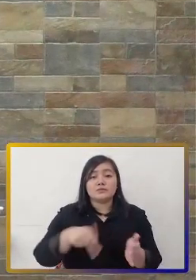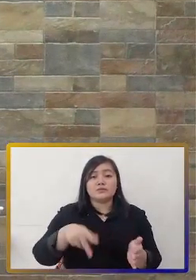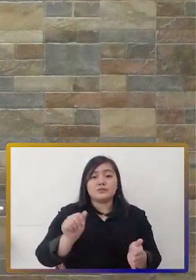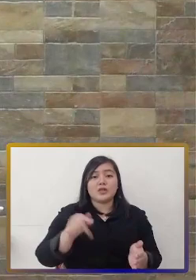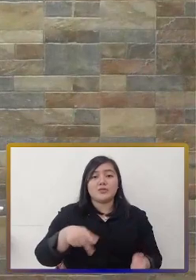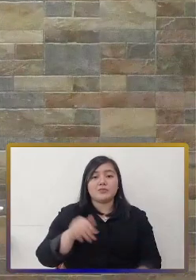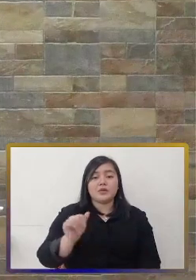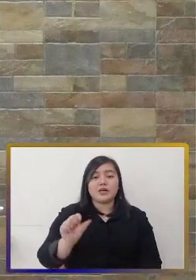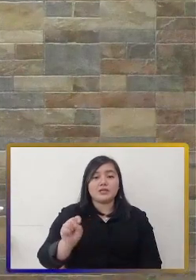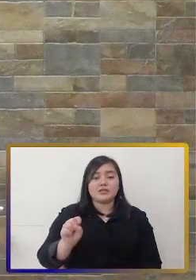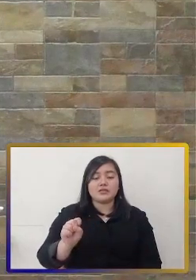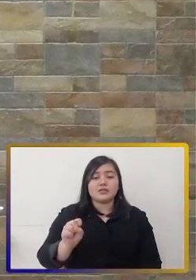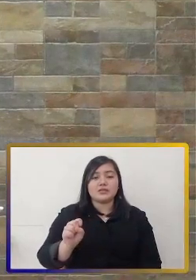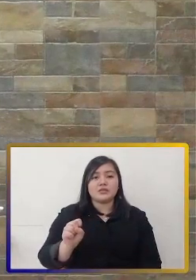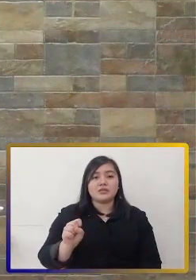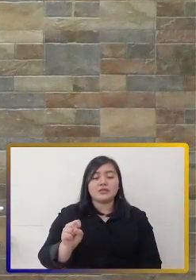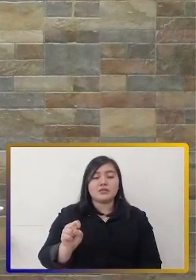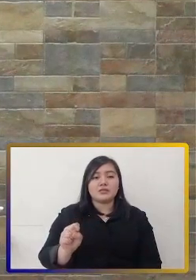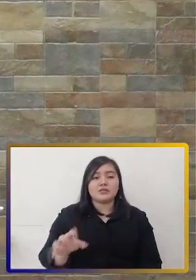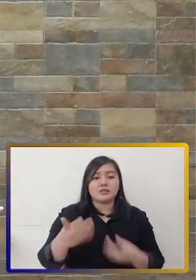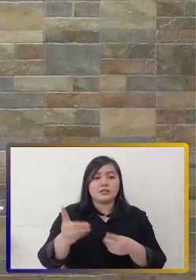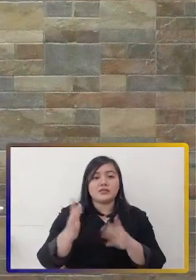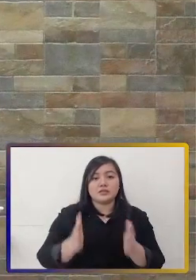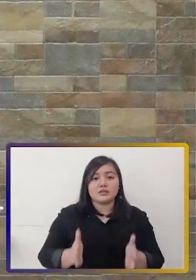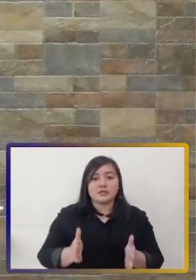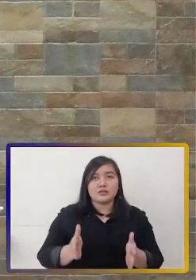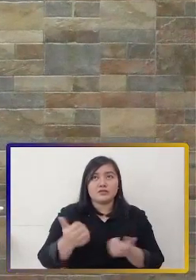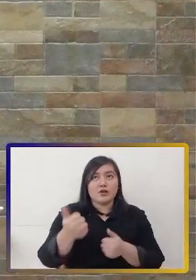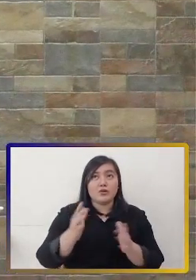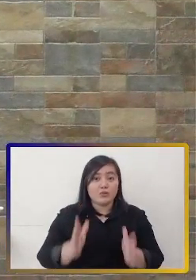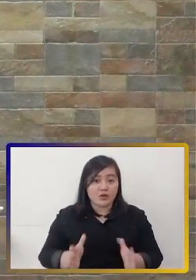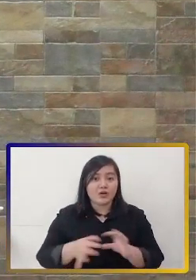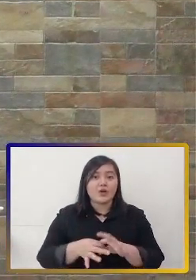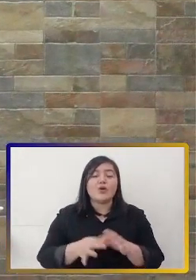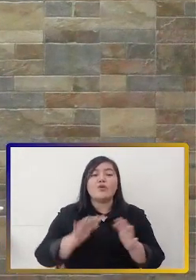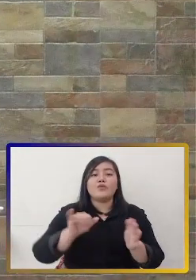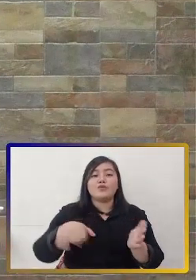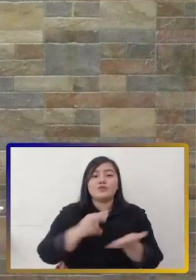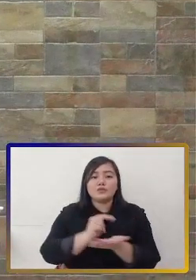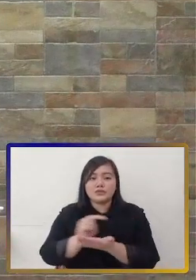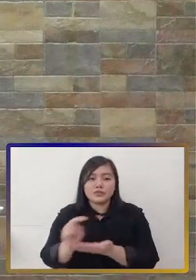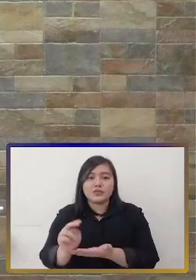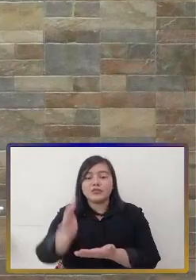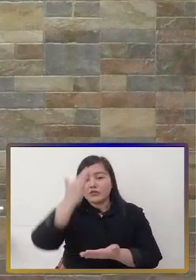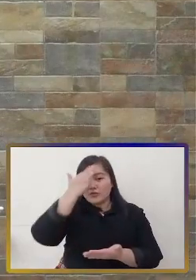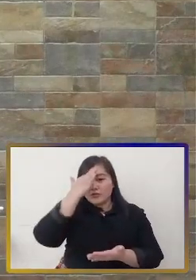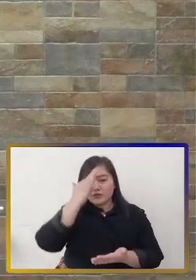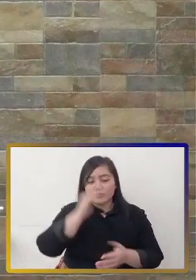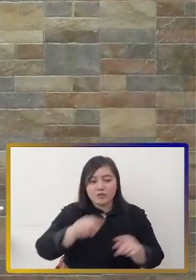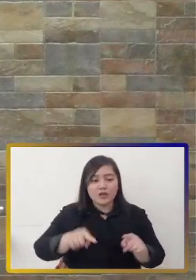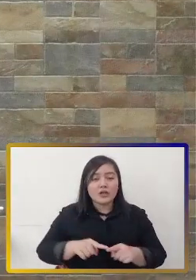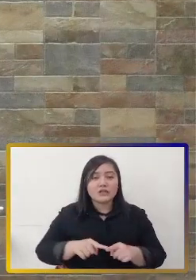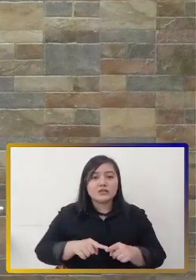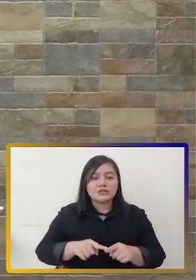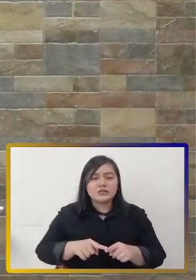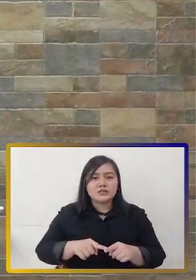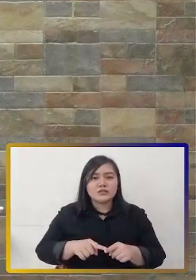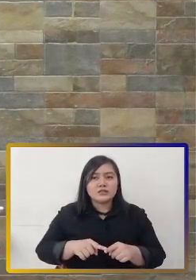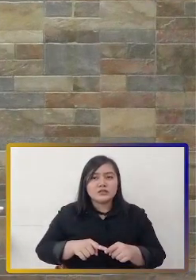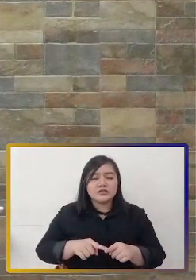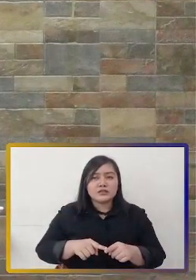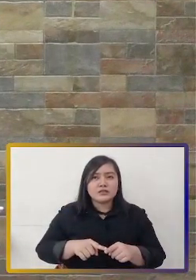And he was also known as the bishop of the church at